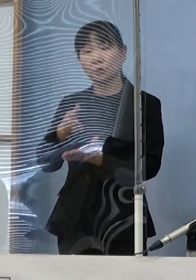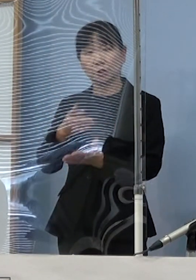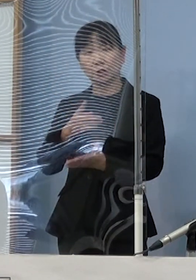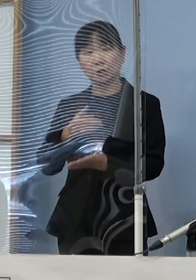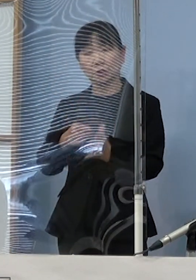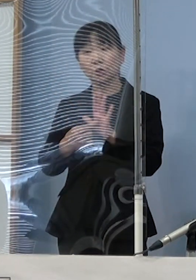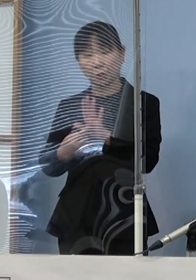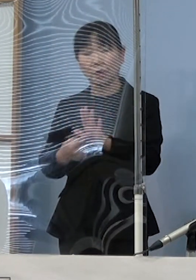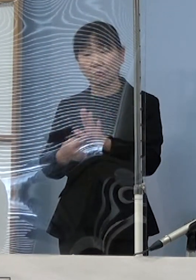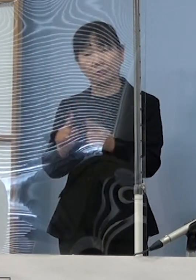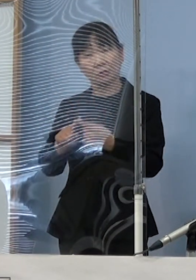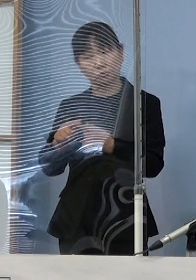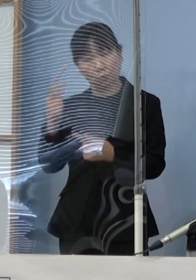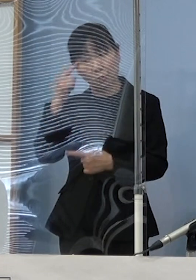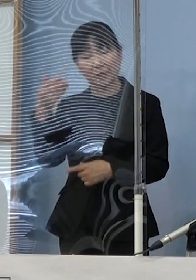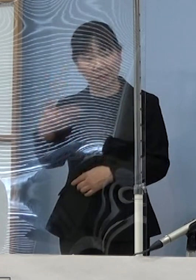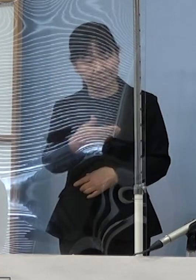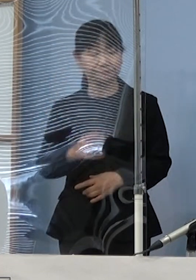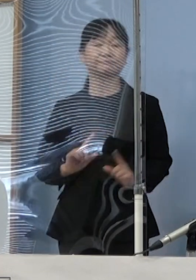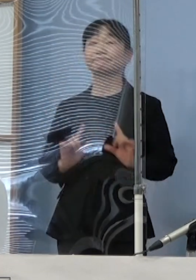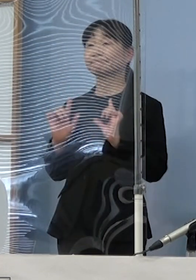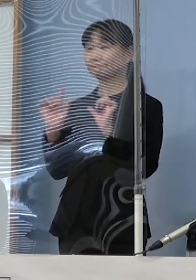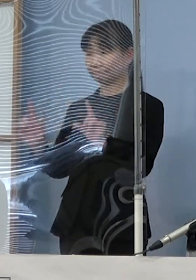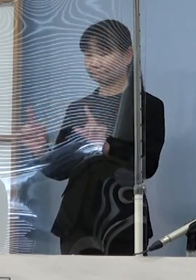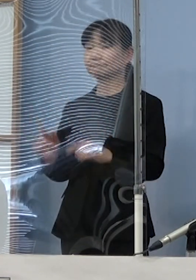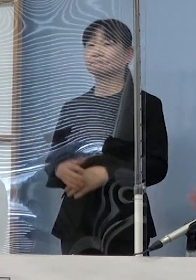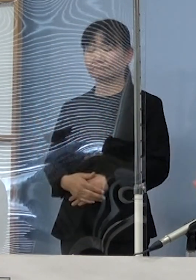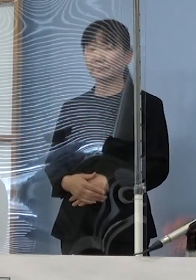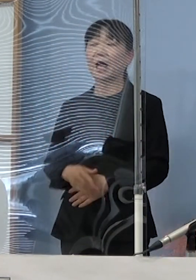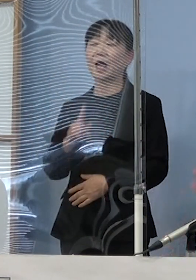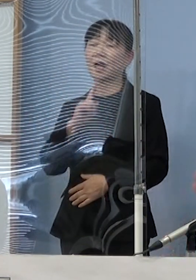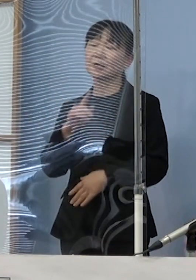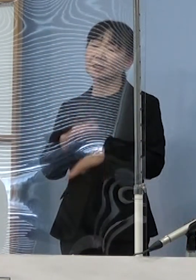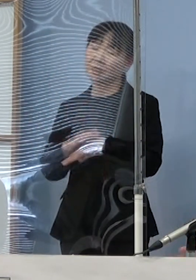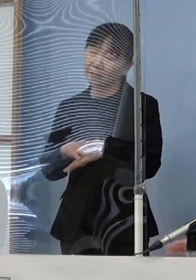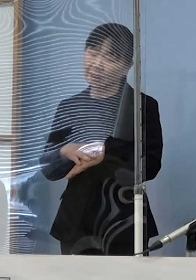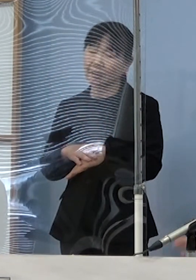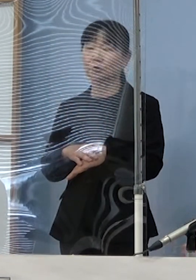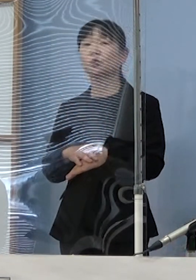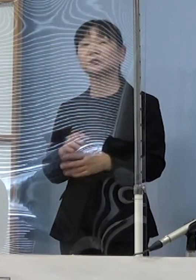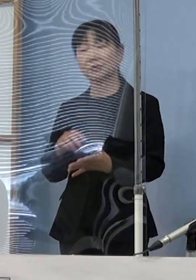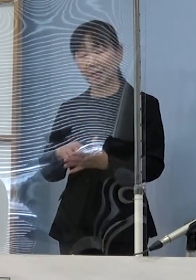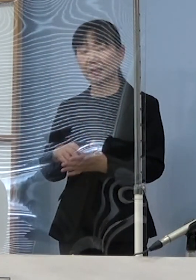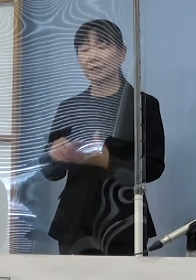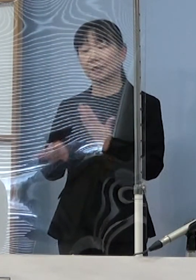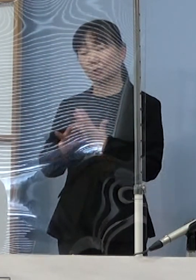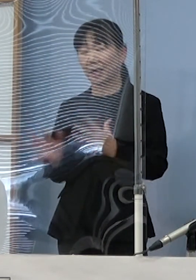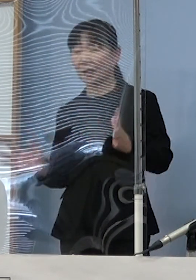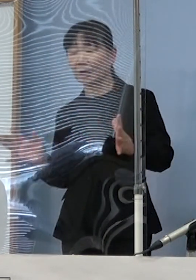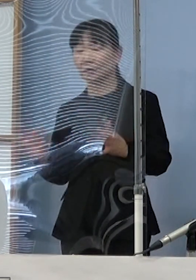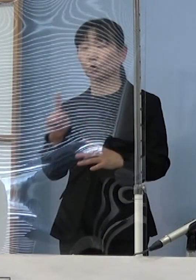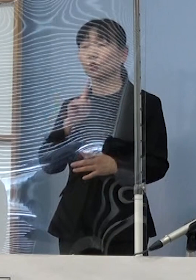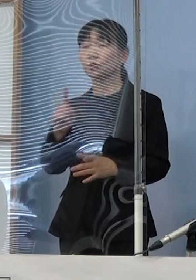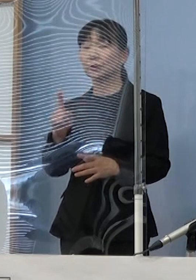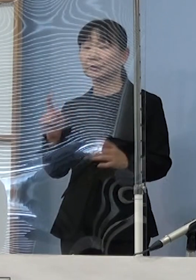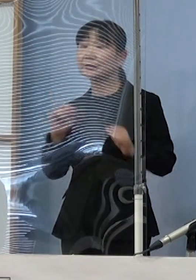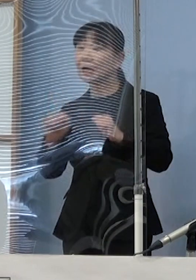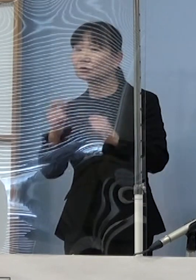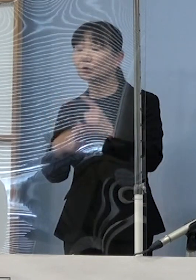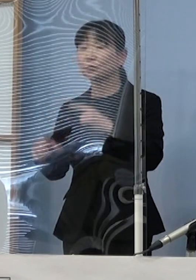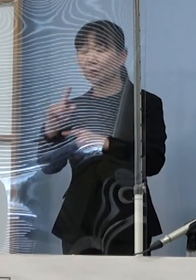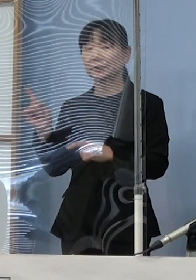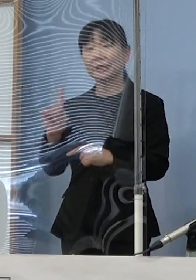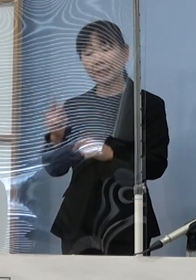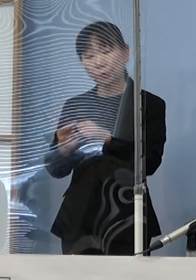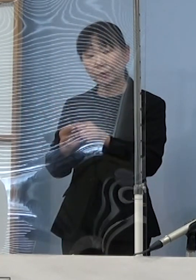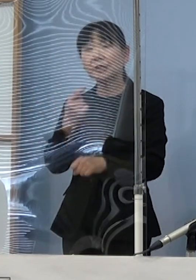います、 言い方としてね、確かにただこうこうやってバタバタやるとかそういうことよりも、やはりそうしたものに